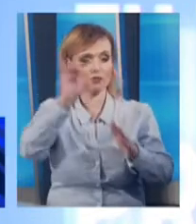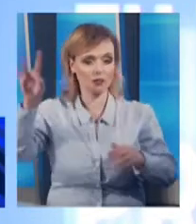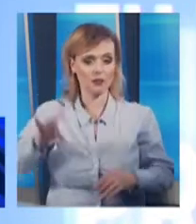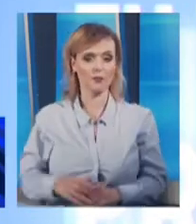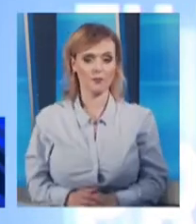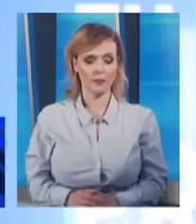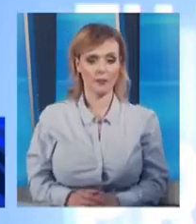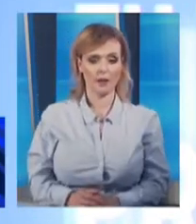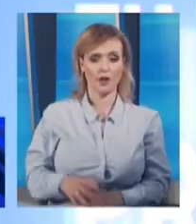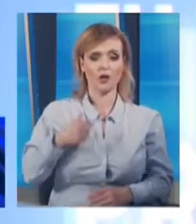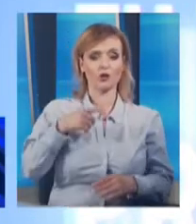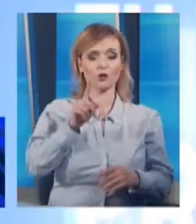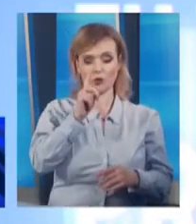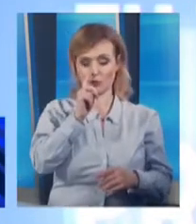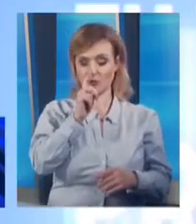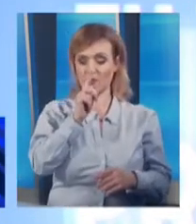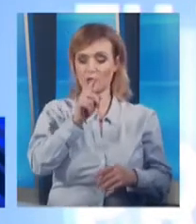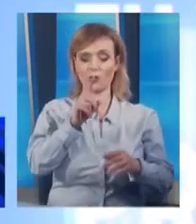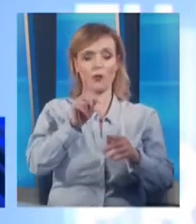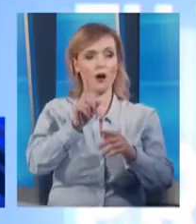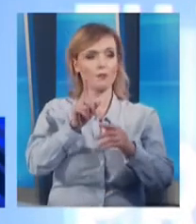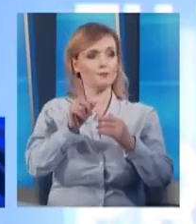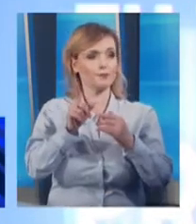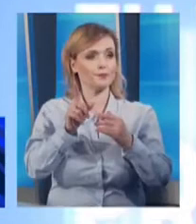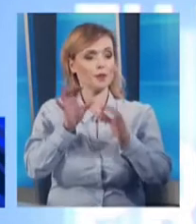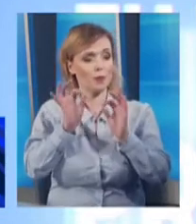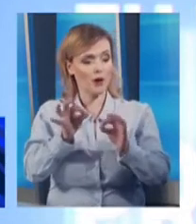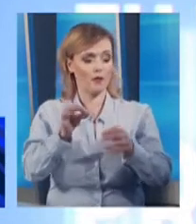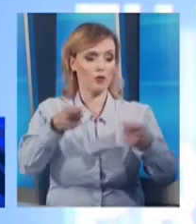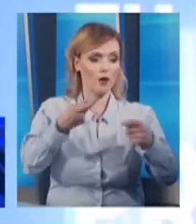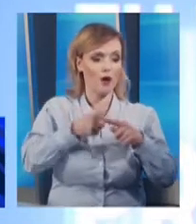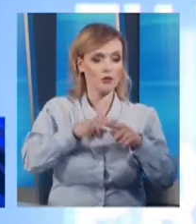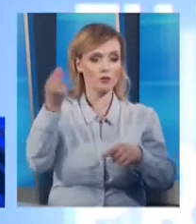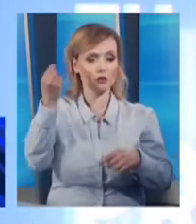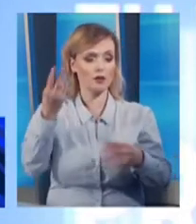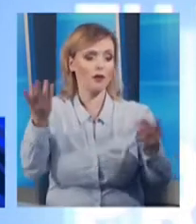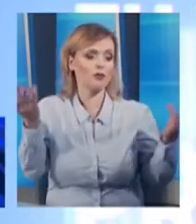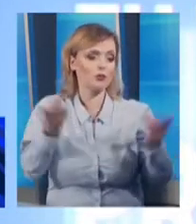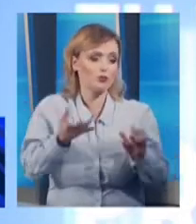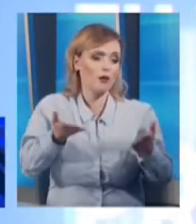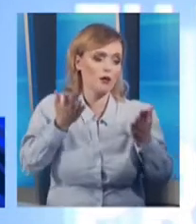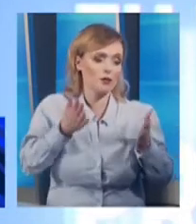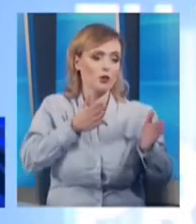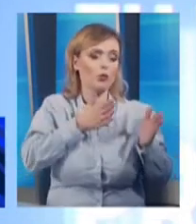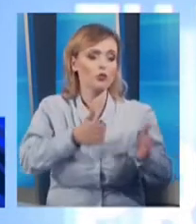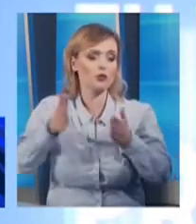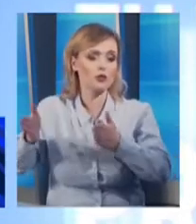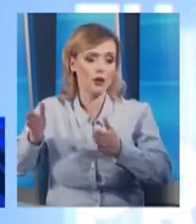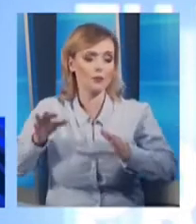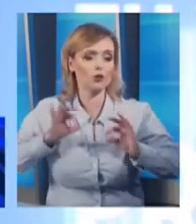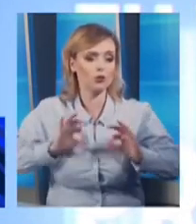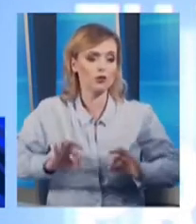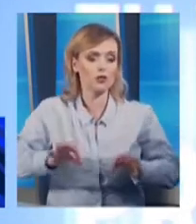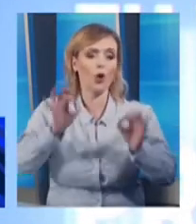garanta buna și corecta valorificare a acestor resurse, sigur că avem nevoie de un sistem de justiție corect. Deci,